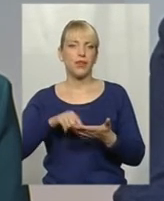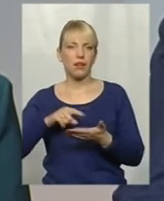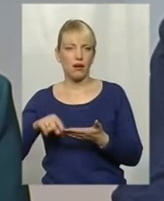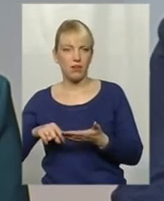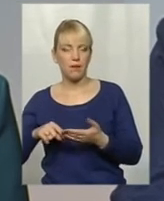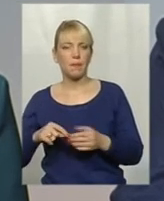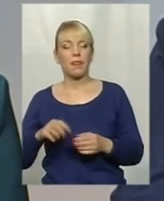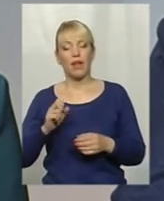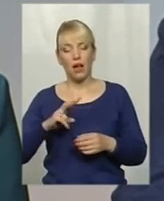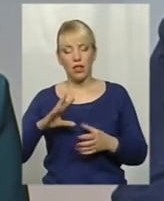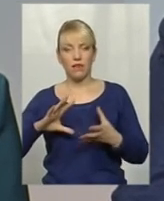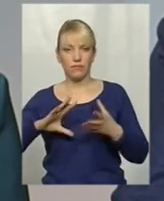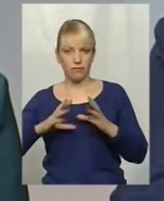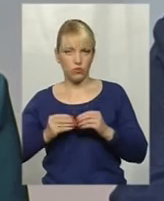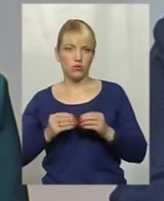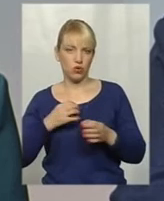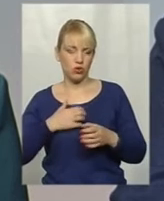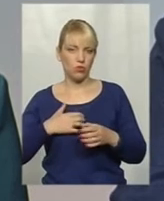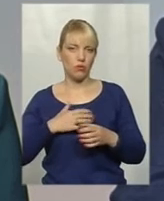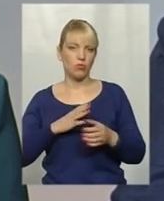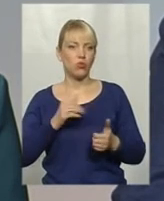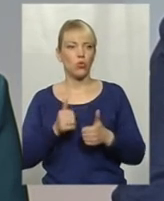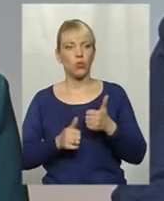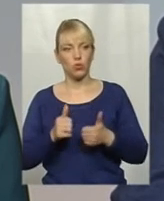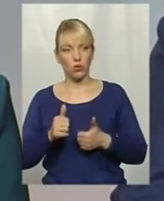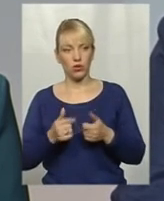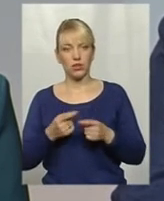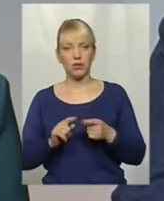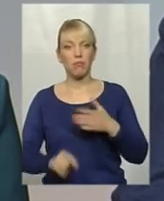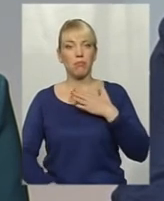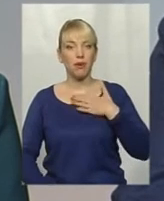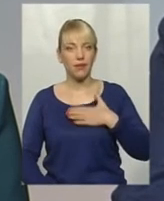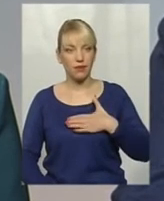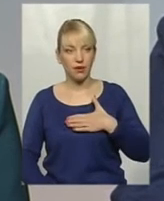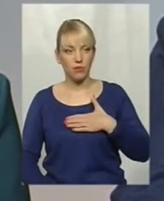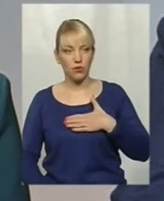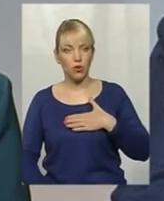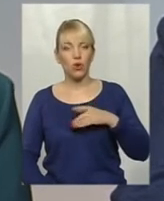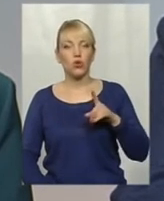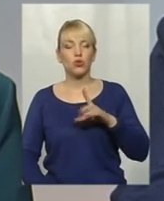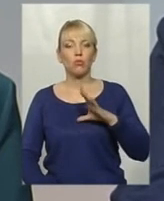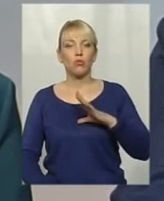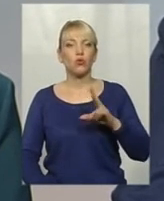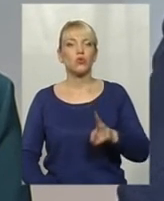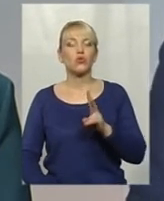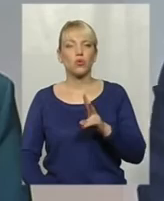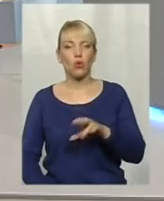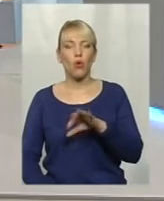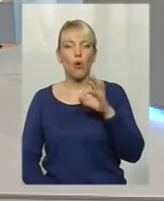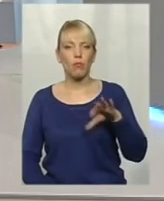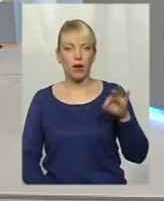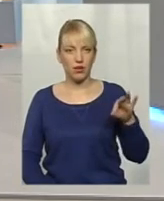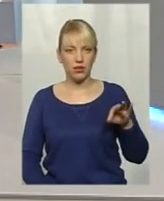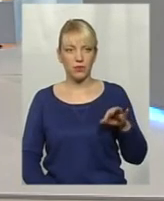повноцінно. Але по більшості районів була дуже велика конкуренція, і це приємно, що було з кого брати і дійсно обрати краще. Тобто, по суті, люди можуть бути